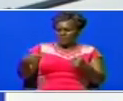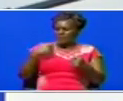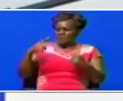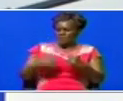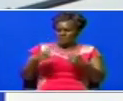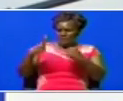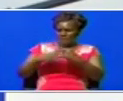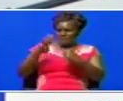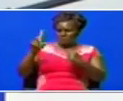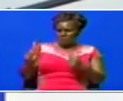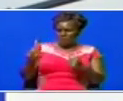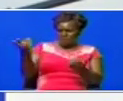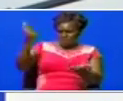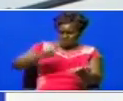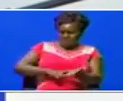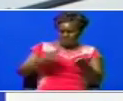375,691 registered voters.